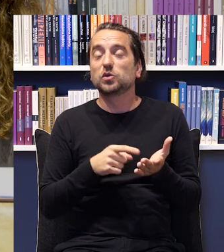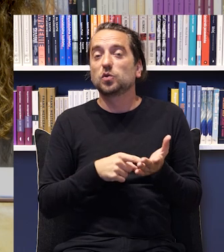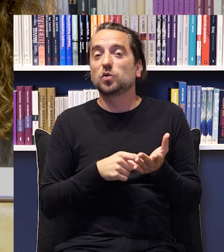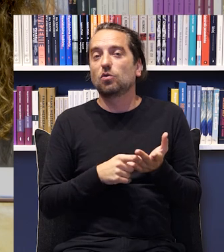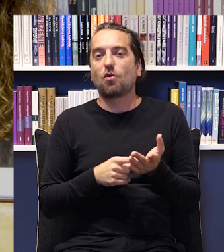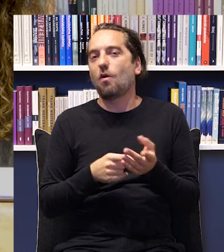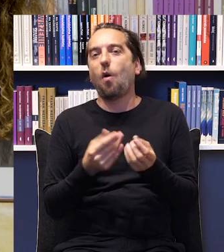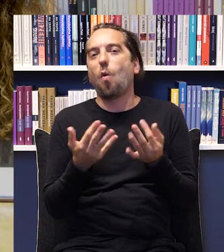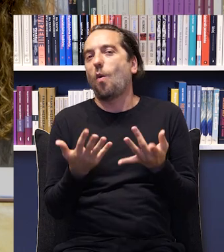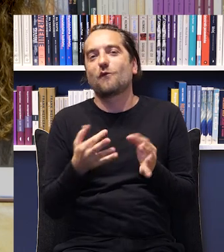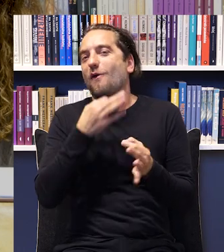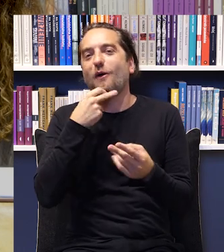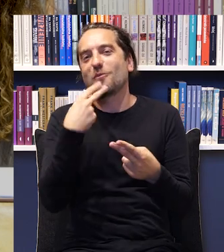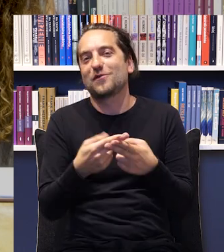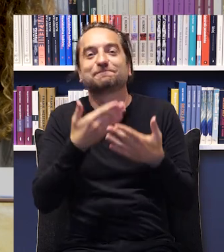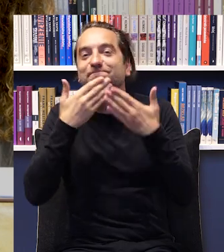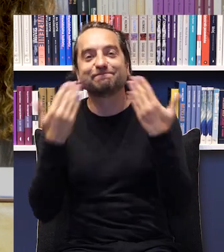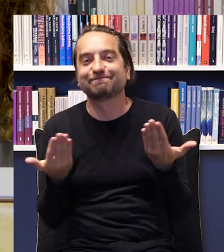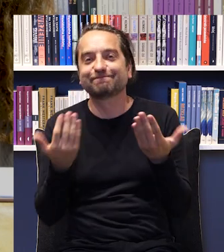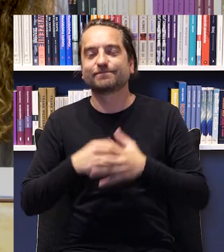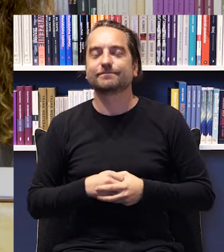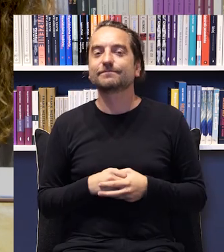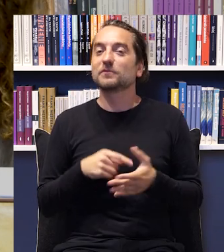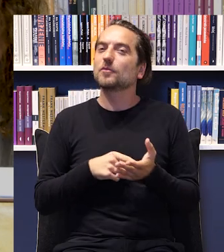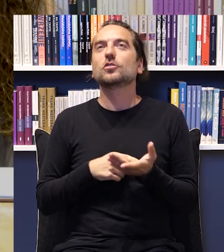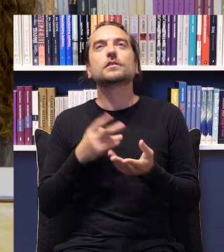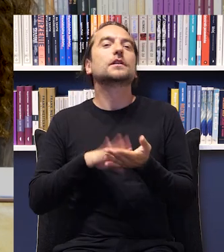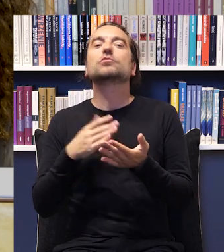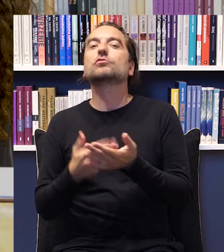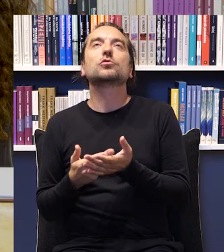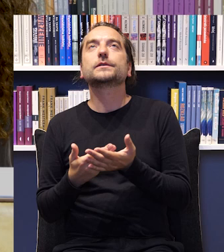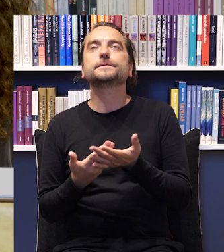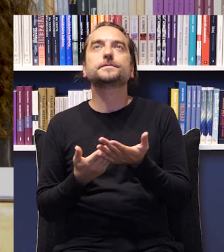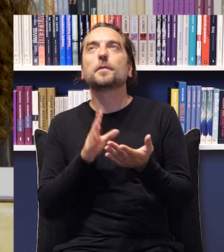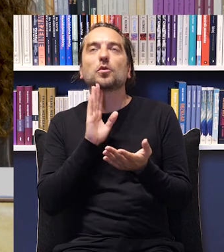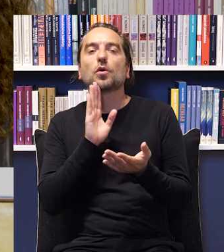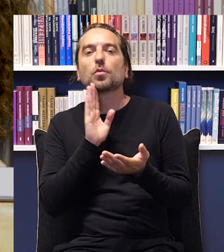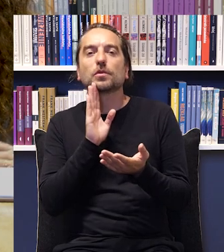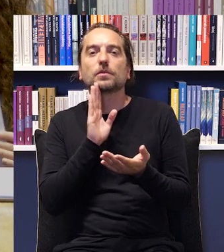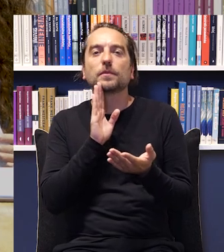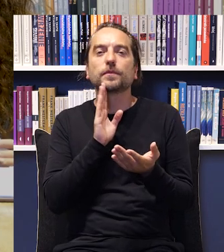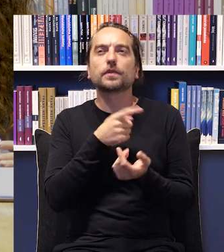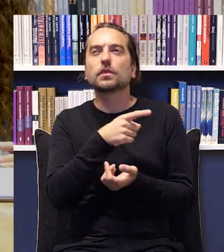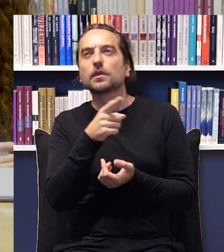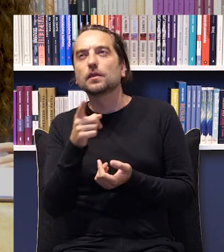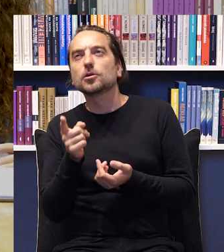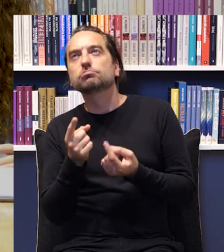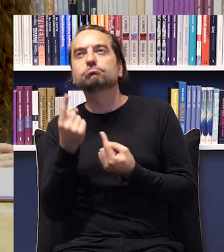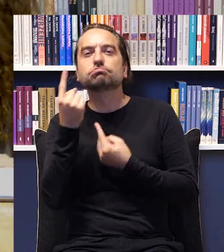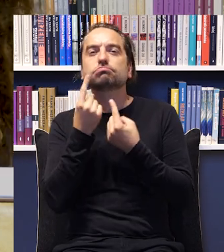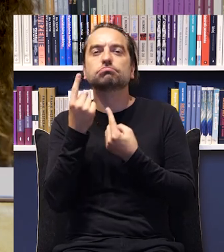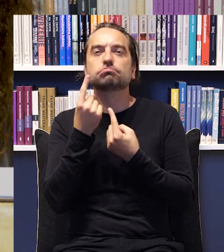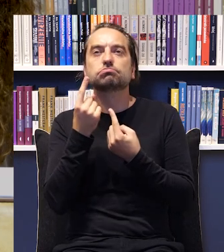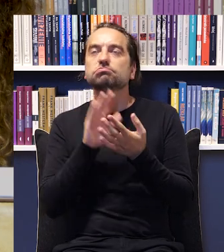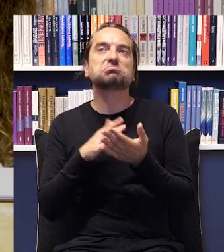też prostej odpowiedzi na to, no nie? Bo to też jest tak, jak na przykład myślisz o różnych,